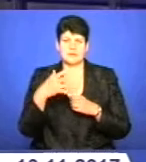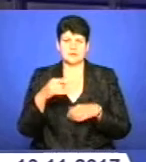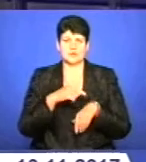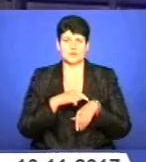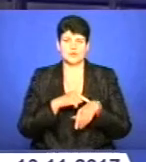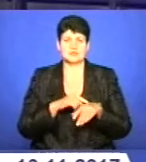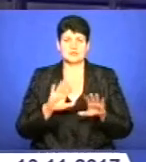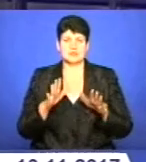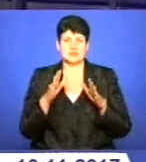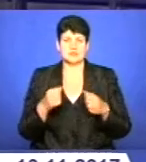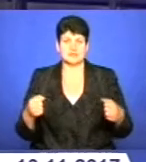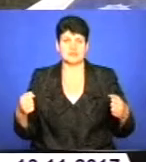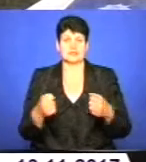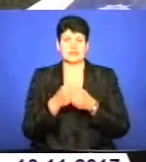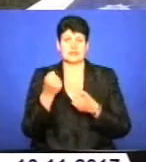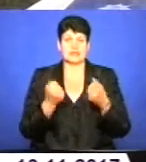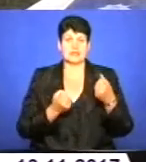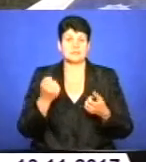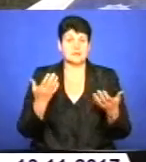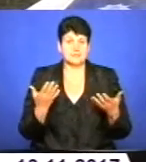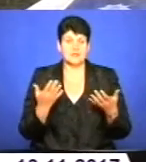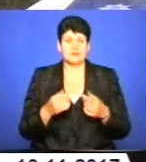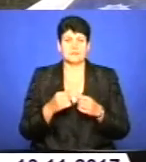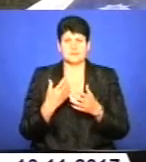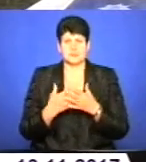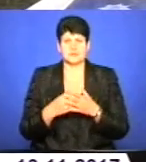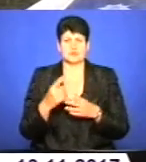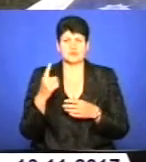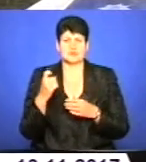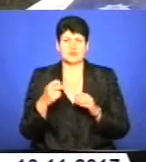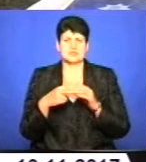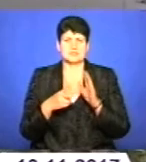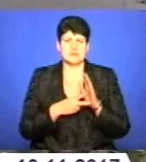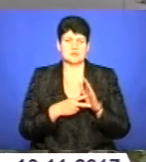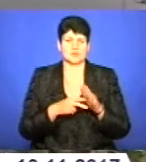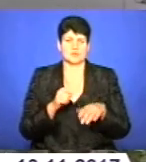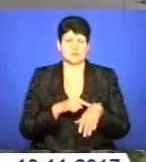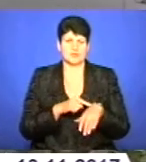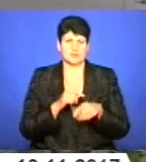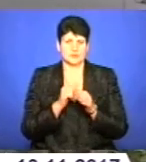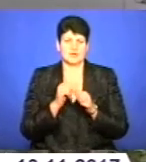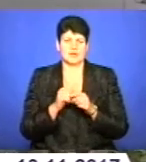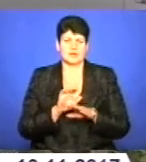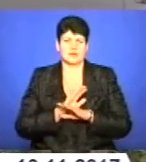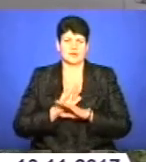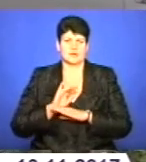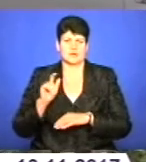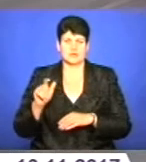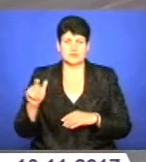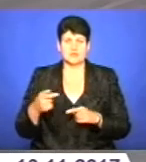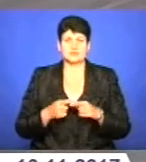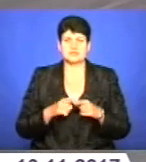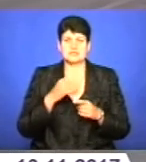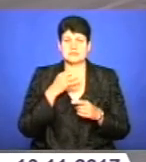годин трапляється автопригода з потерпілими. Майже через кожних 117 годин гине людина. Такі дані оприлюднили у Головному